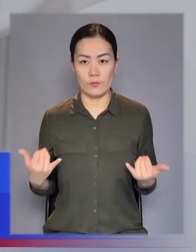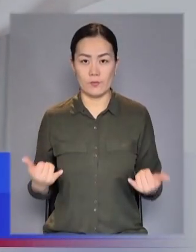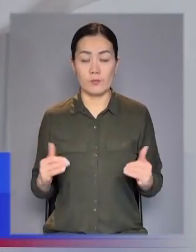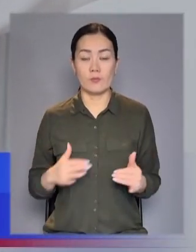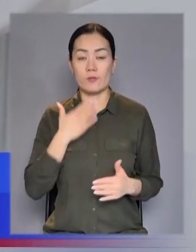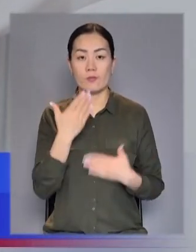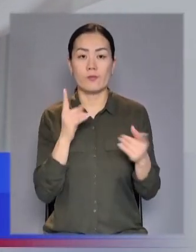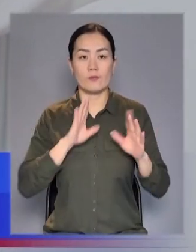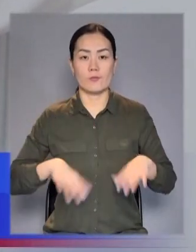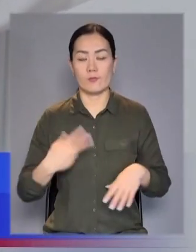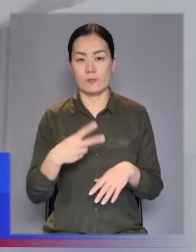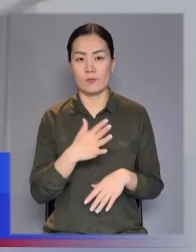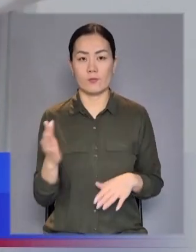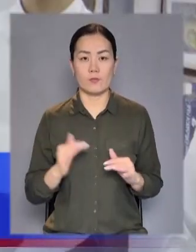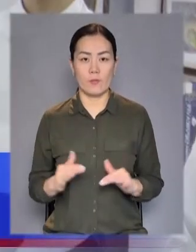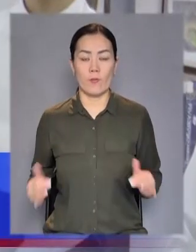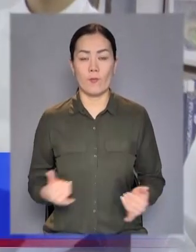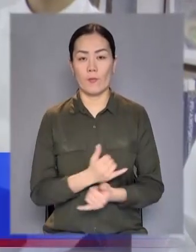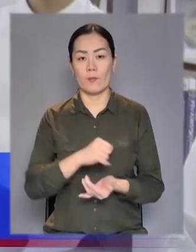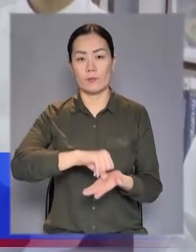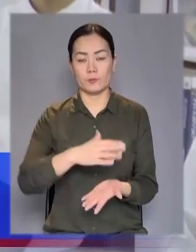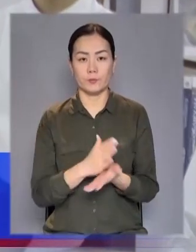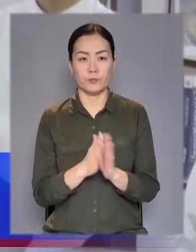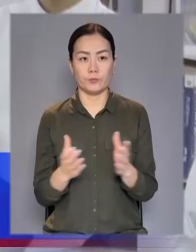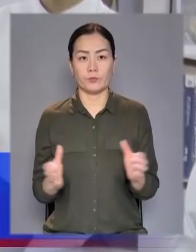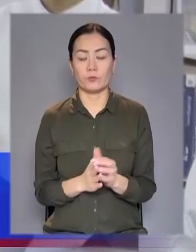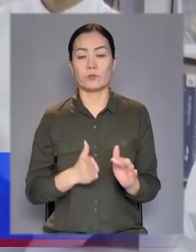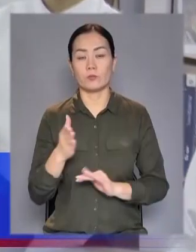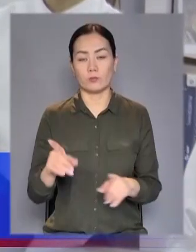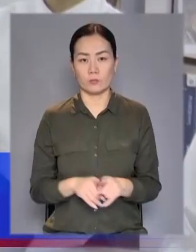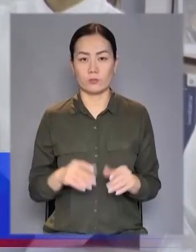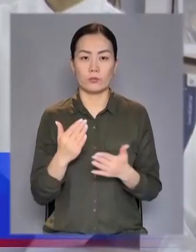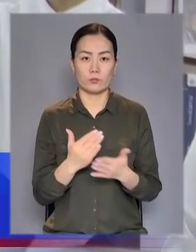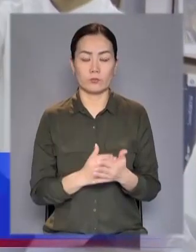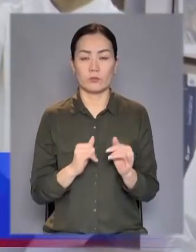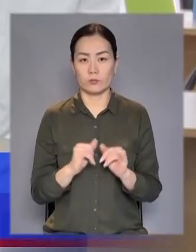өткен оқырмандар жиынына 20-ға жуық оқушы қатысты. Кітапхана ұжымы алдағы уақытта мұндай